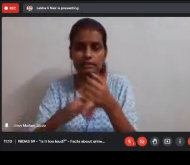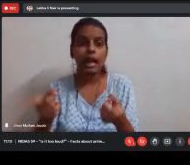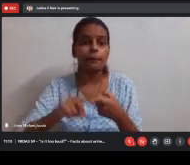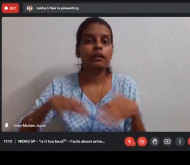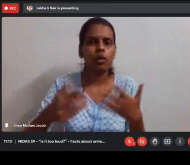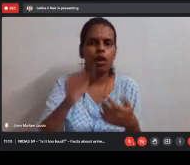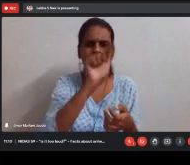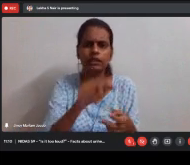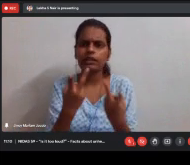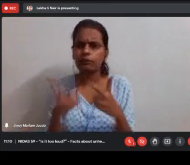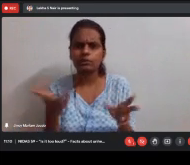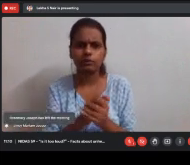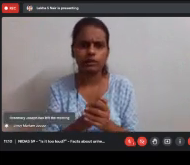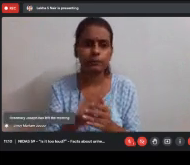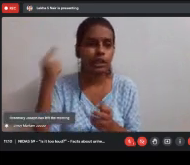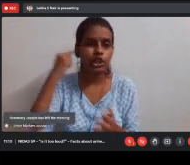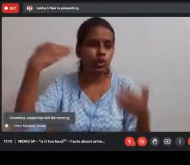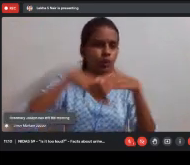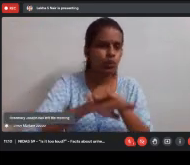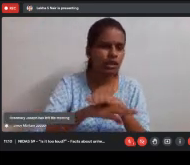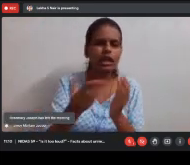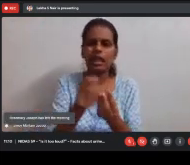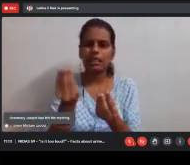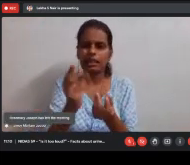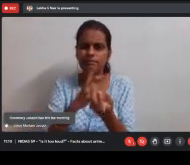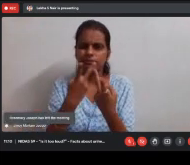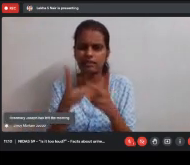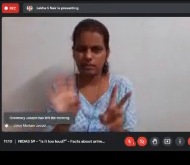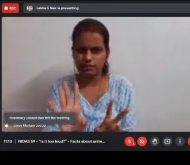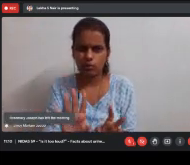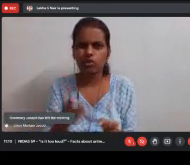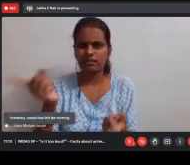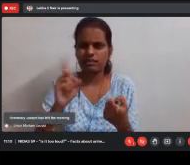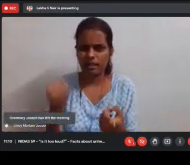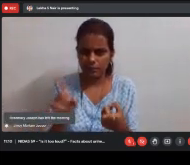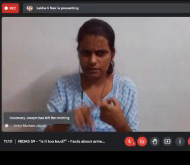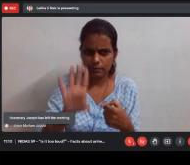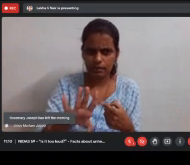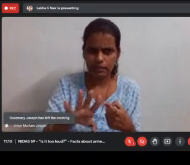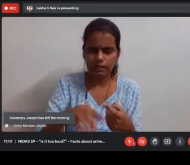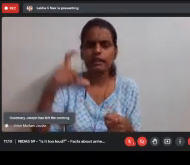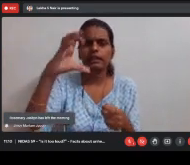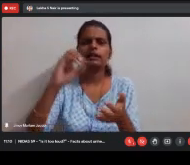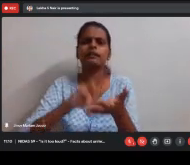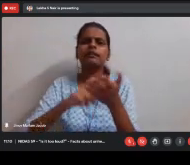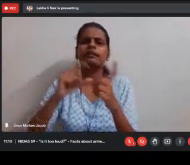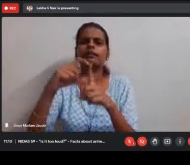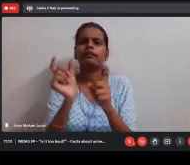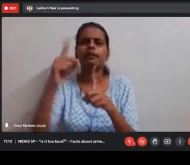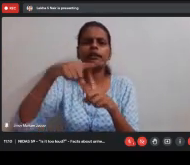കാര്യങ്ങൾ വരുന്നുണ്ട്. ഇതും എല്ലാം കേൾവിക്കുറവിന്റെ പല വകഭേദങ്ങളാണ്. സോ കേൾവിക്കുറവ് എത്ര തരത്തിലാണ്